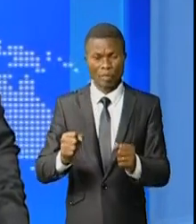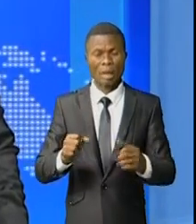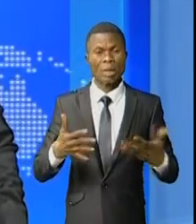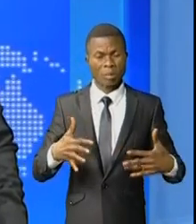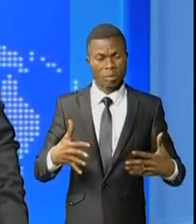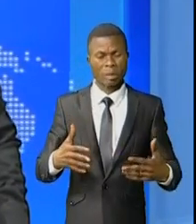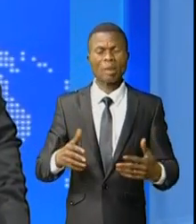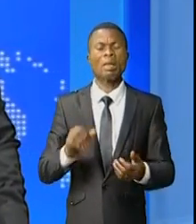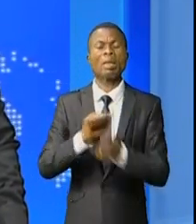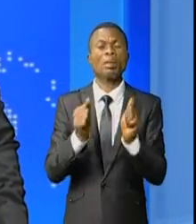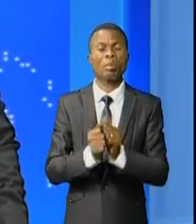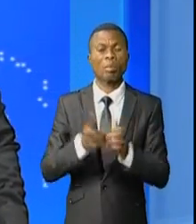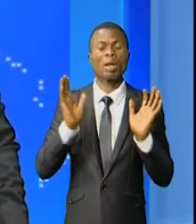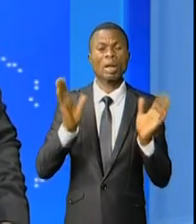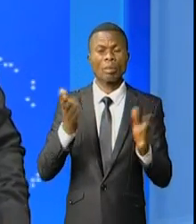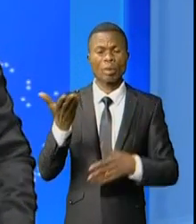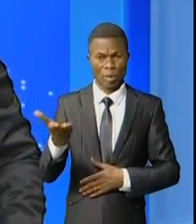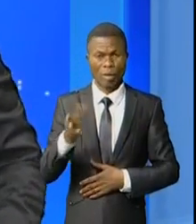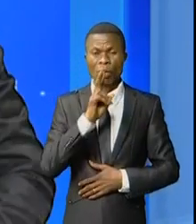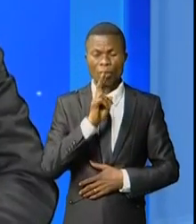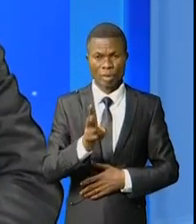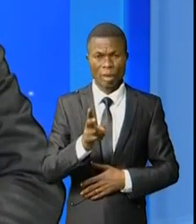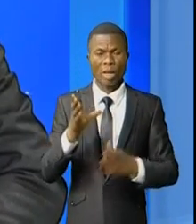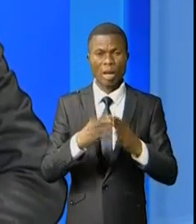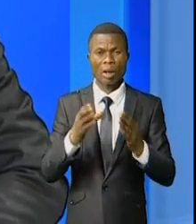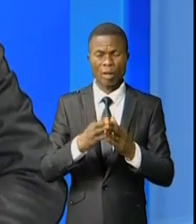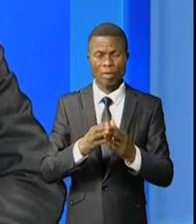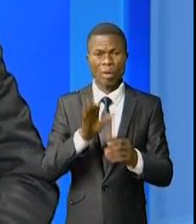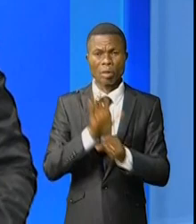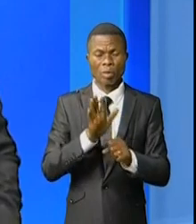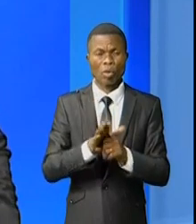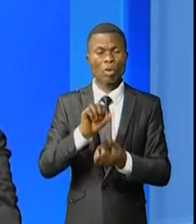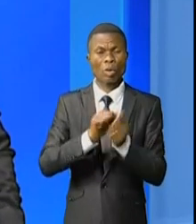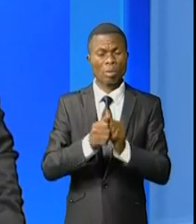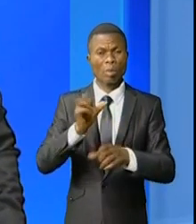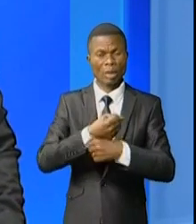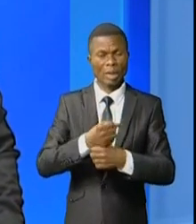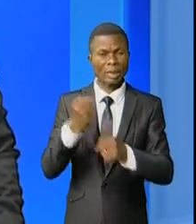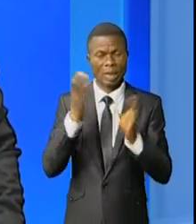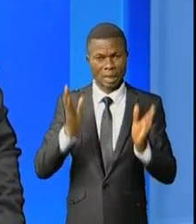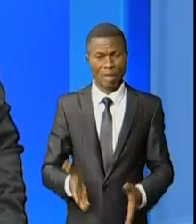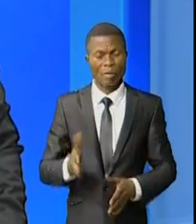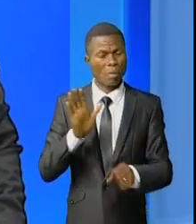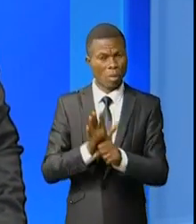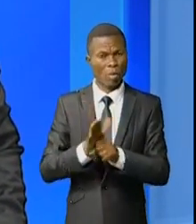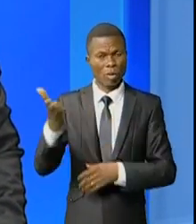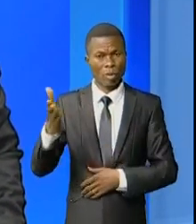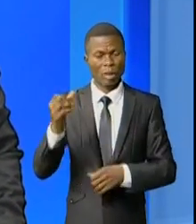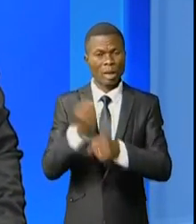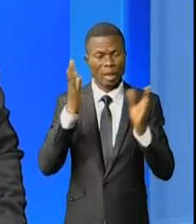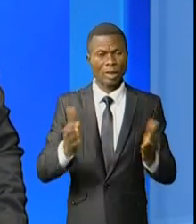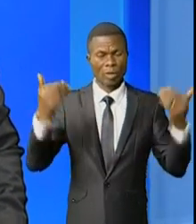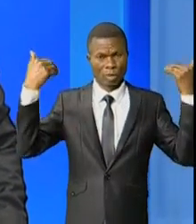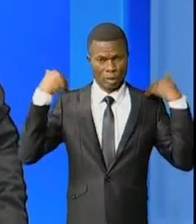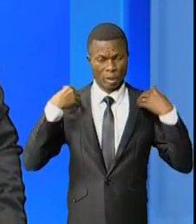entreprise publique à une mort certaine avec d'importants dégâts sur son personnel pléthore. Les agents et cadres